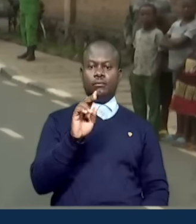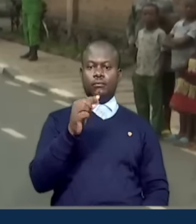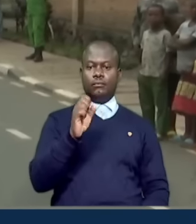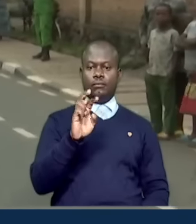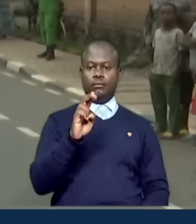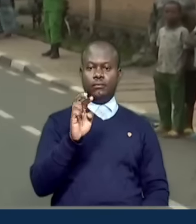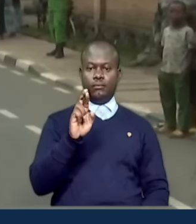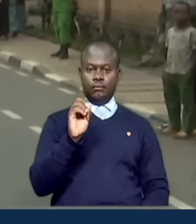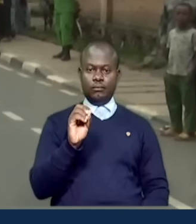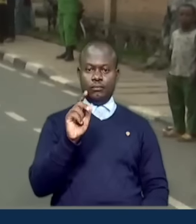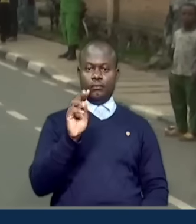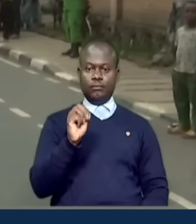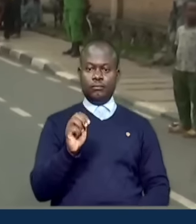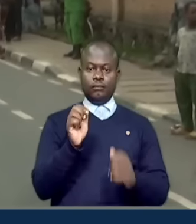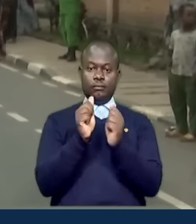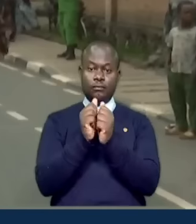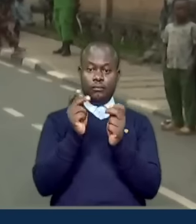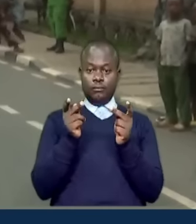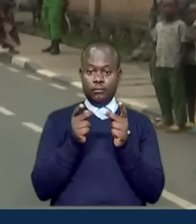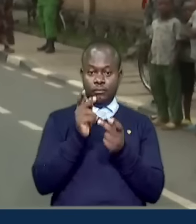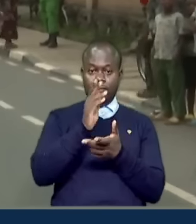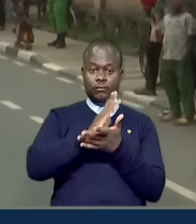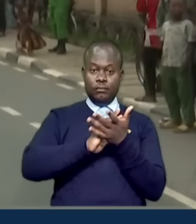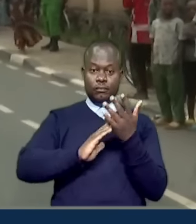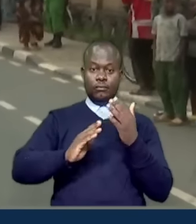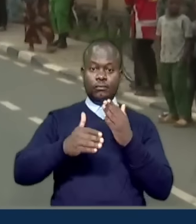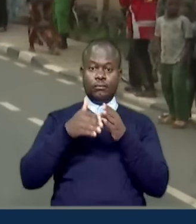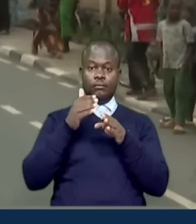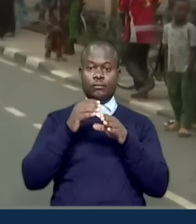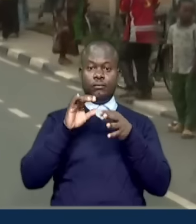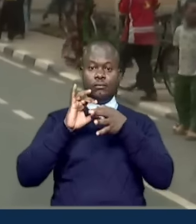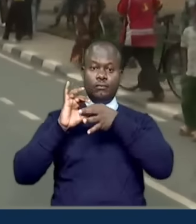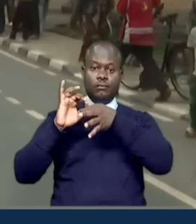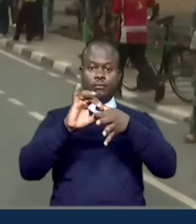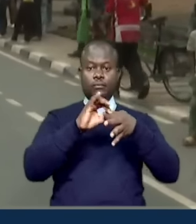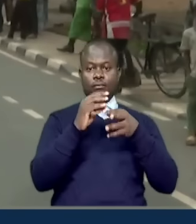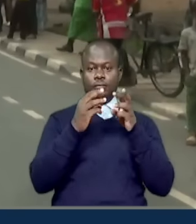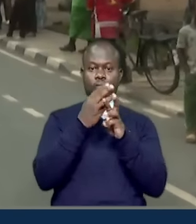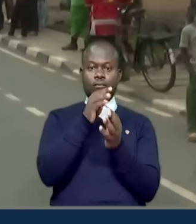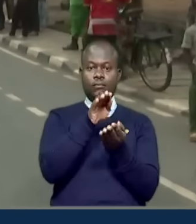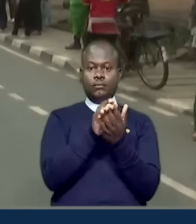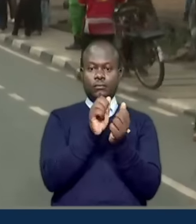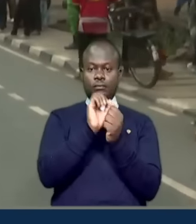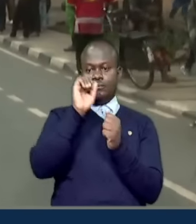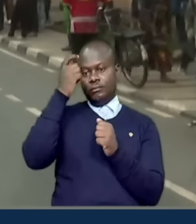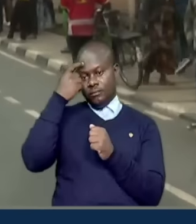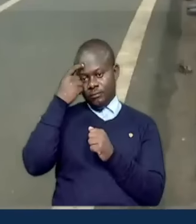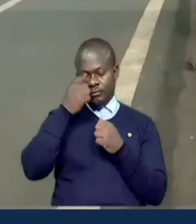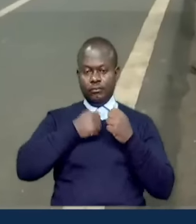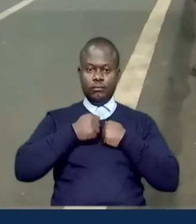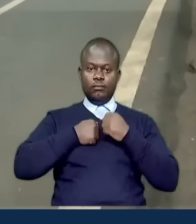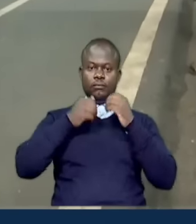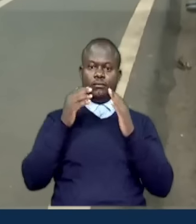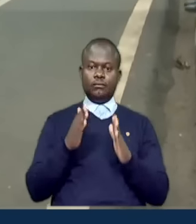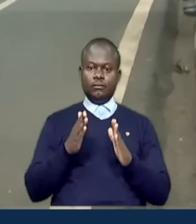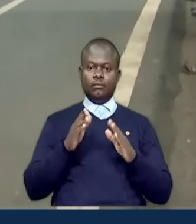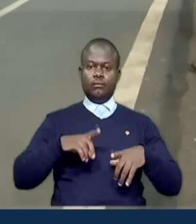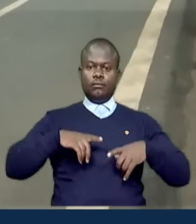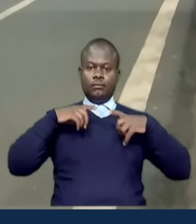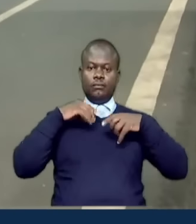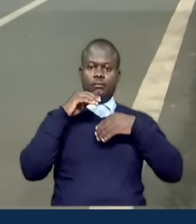birometero 10. Iki akaba ari igice kimwe cy'imihanda yubatswe ku bufatanye bwa Banki y'Isi na guverinoma y'u Rwanda. Abatuye